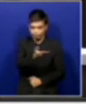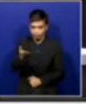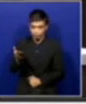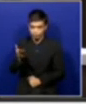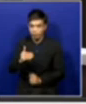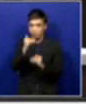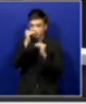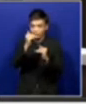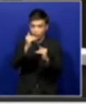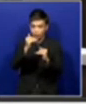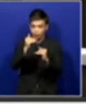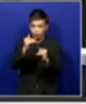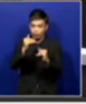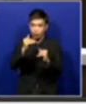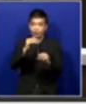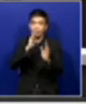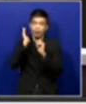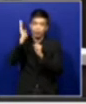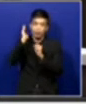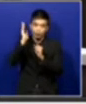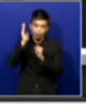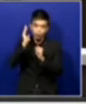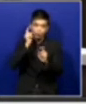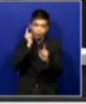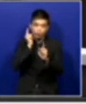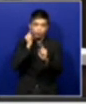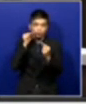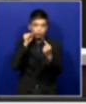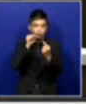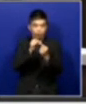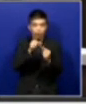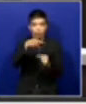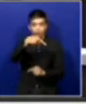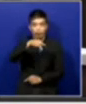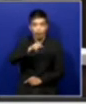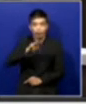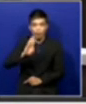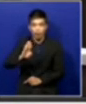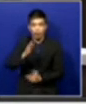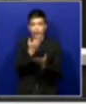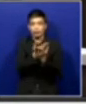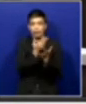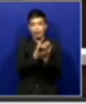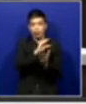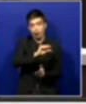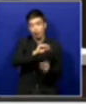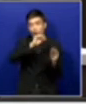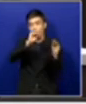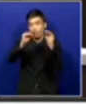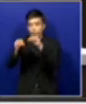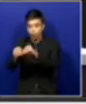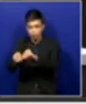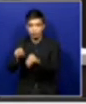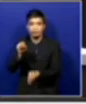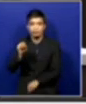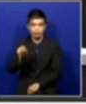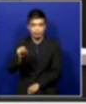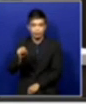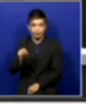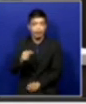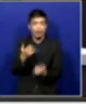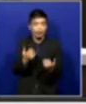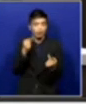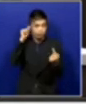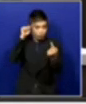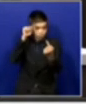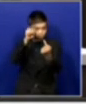าร่างพระราชบัญญัติฉบับนี้หรือร่างพระราชบัญญัติเป็นการโอนงบประมาณเนี่ยเพราะว่าเจตนารมรัฐธรรมนูญมาตรา